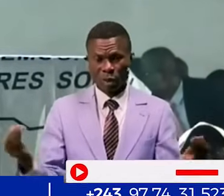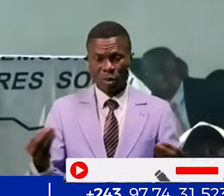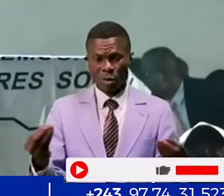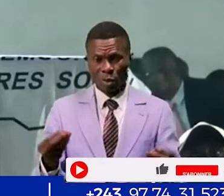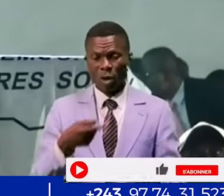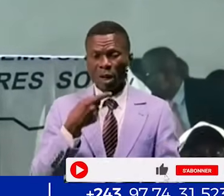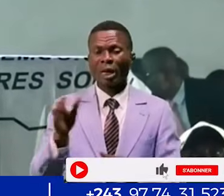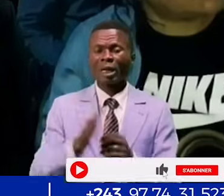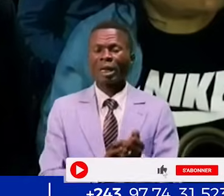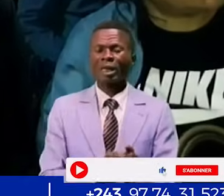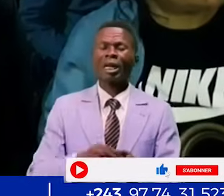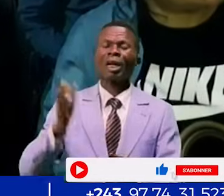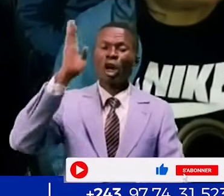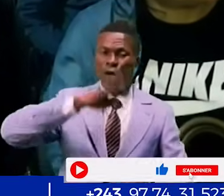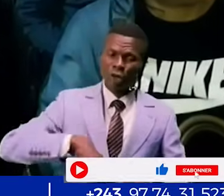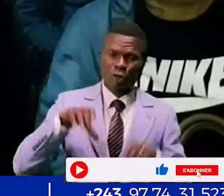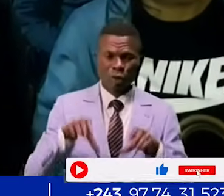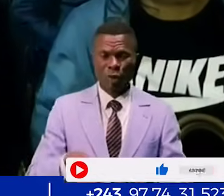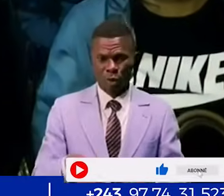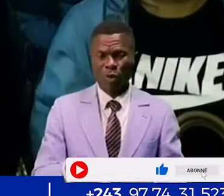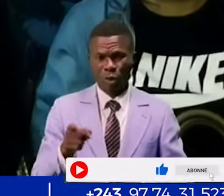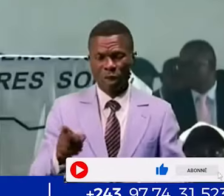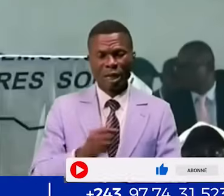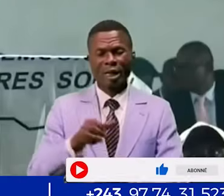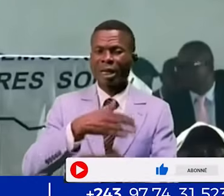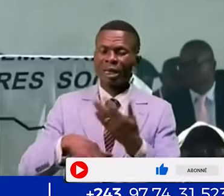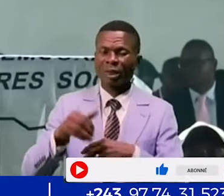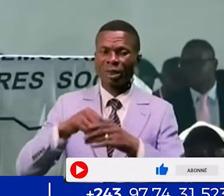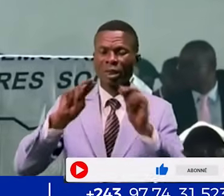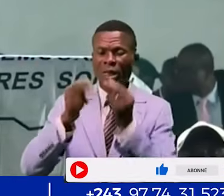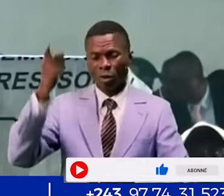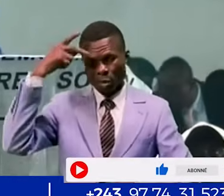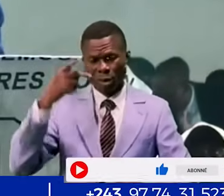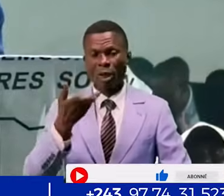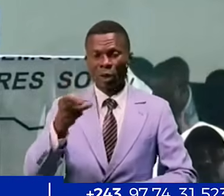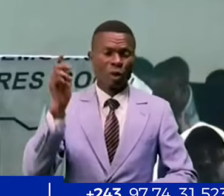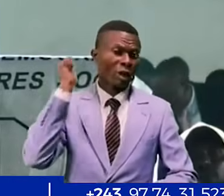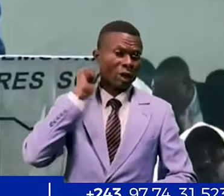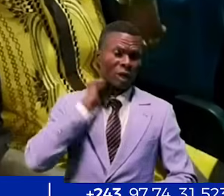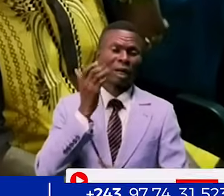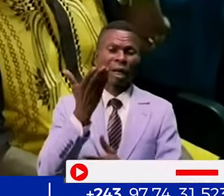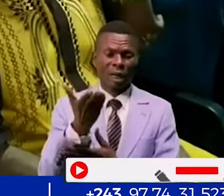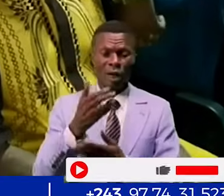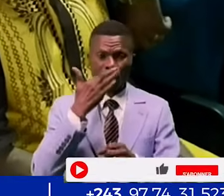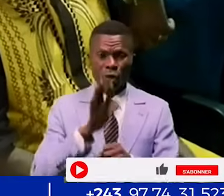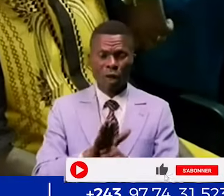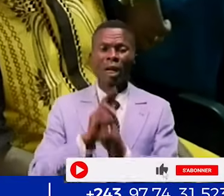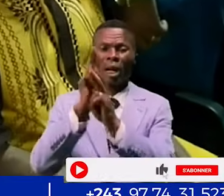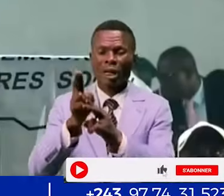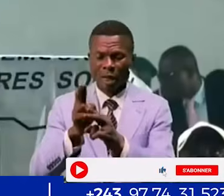le chaos dans les pays. Au péché, à nos troubles au sein du parti, Augustin Kabuya leur a promis une